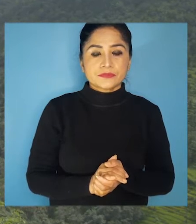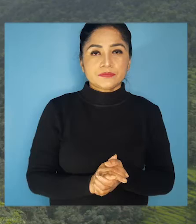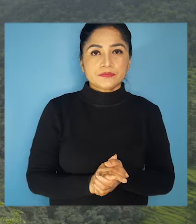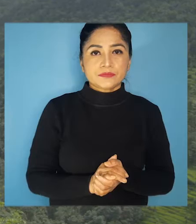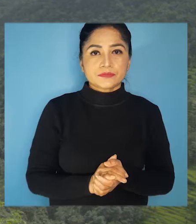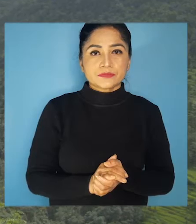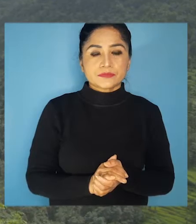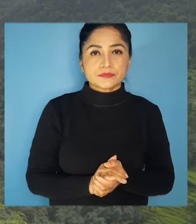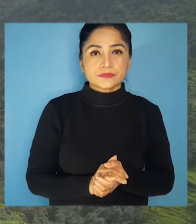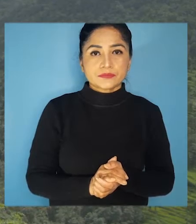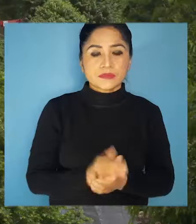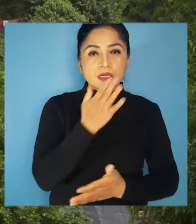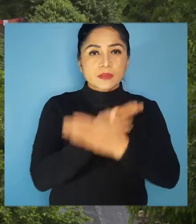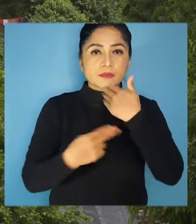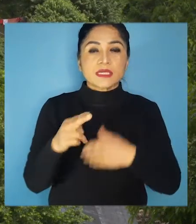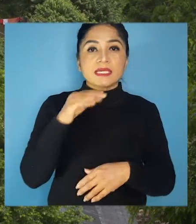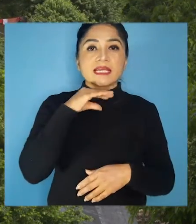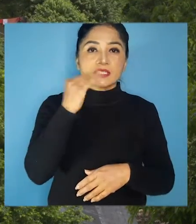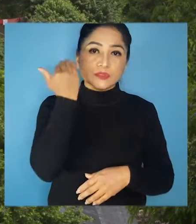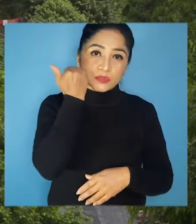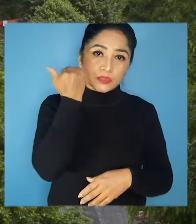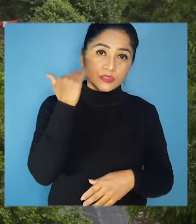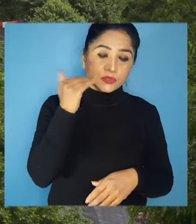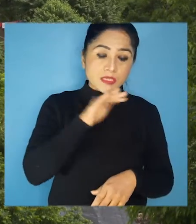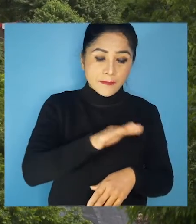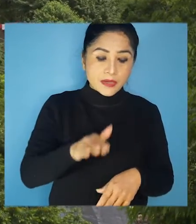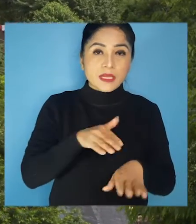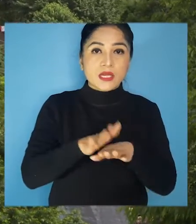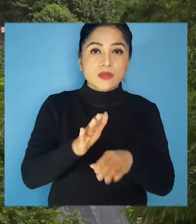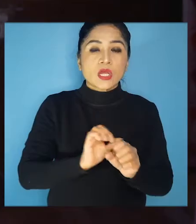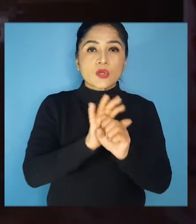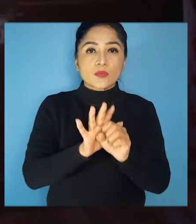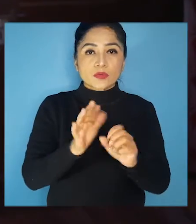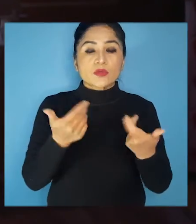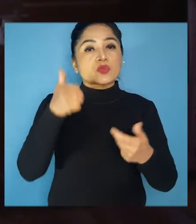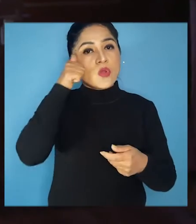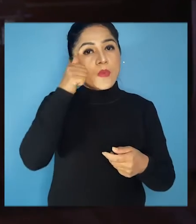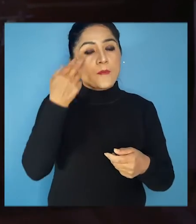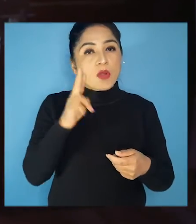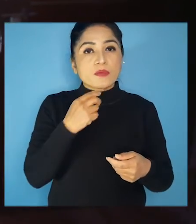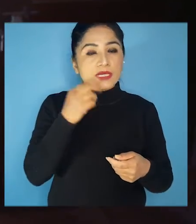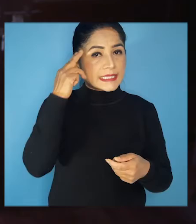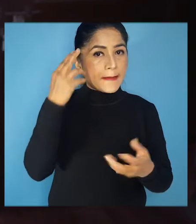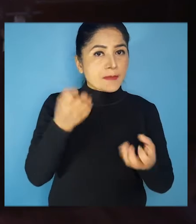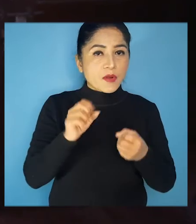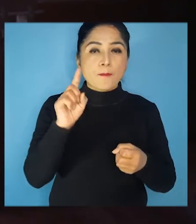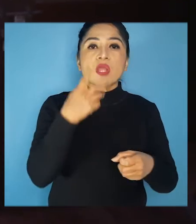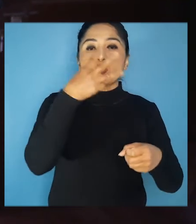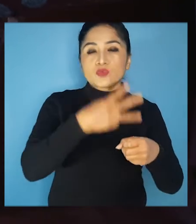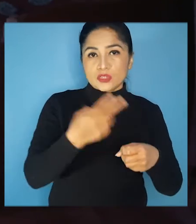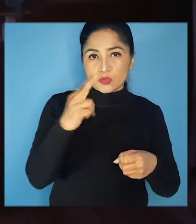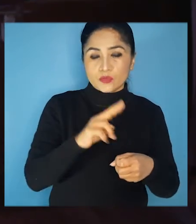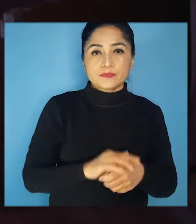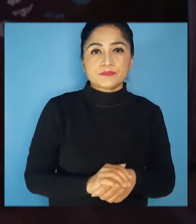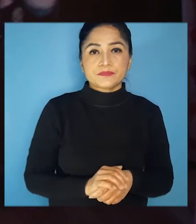पहाडको दृश्य, अपाङ्गता भएका किशोर किशोरी र बालबालिकाले कोभिडको कस्तो अनुभव गरे भन्ने थाहा पाउने पहिलो उद्देश्य